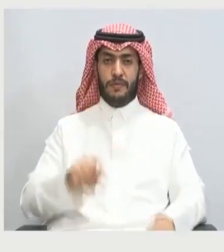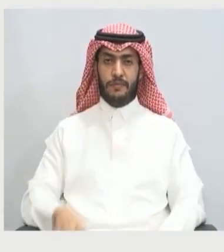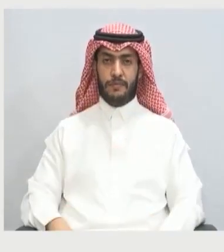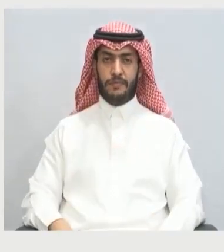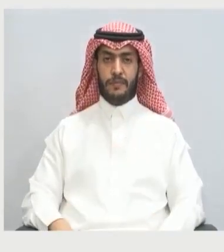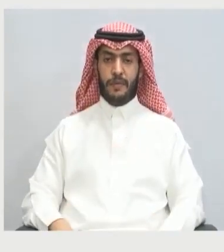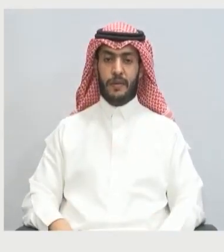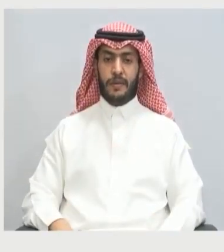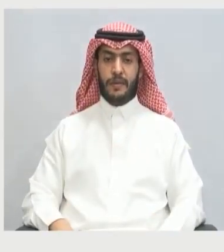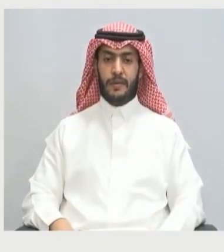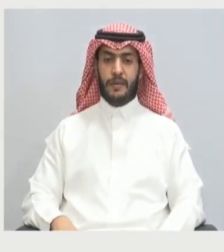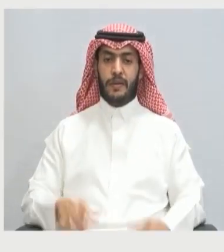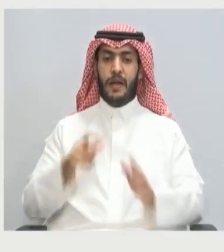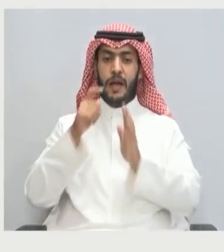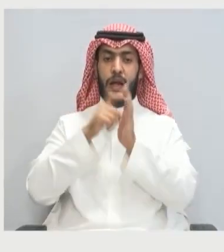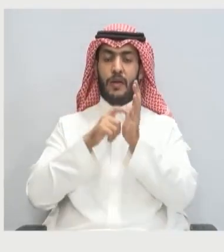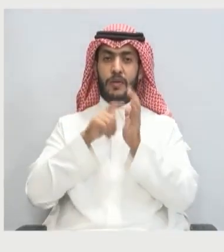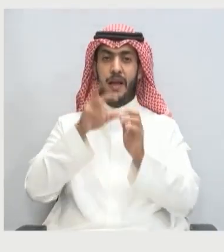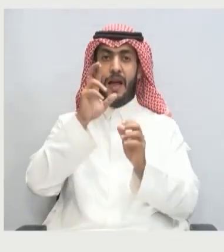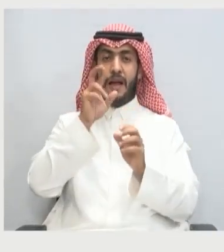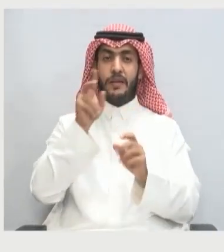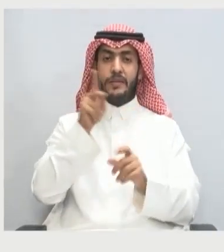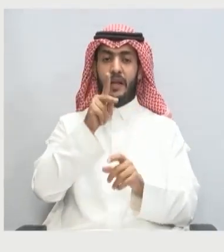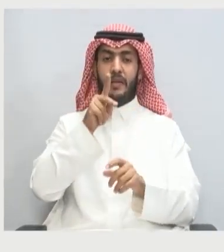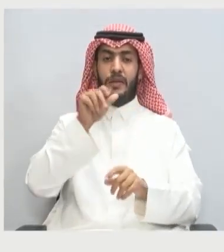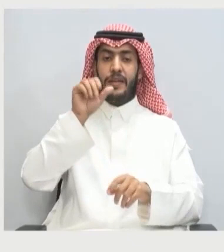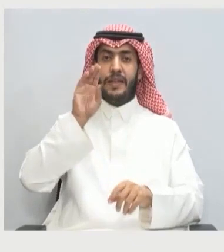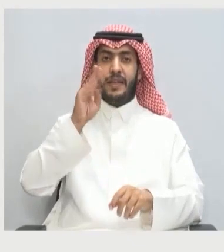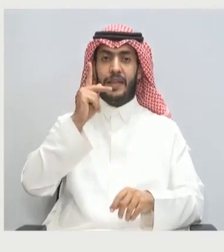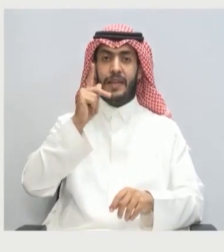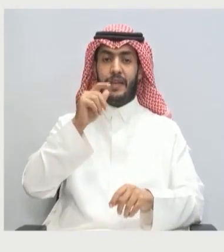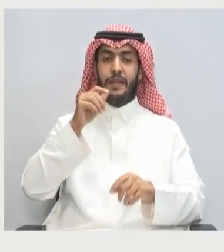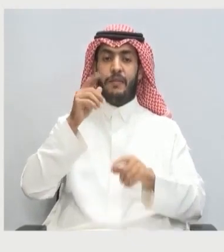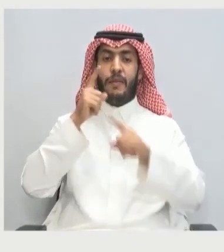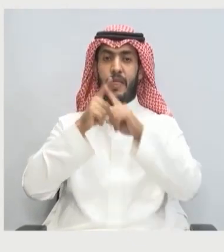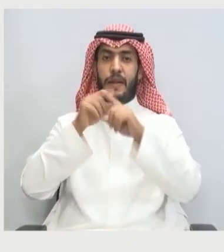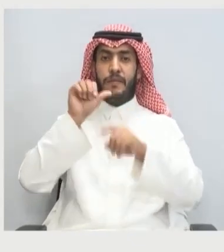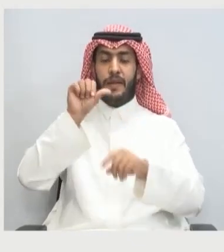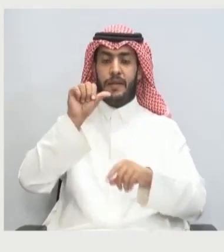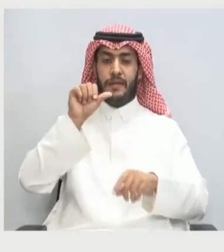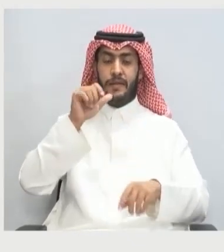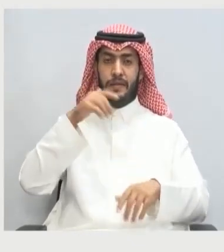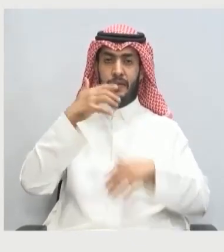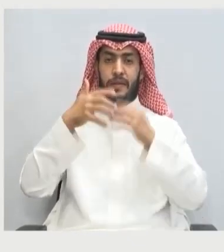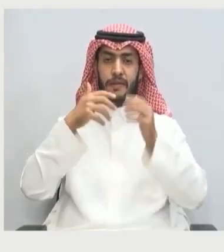طبعا القانون نسترجع معا قلنا ان الار تساوي ك مضروبه في تركيز الماده